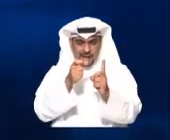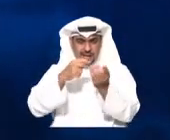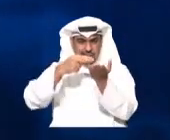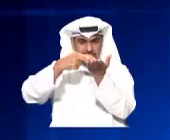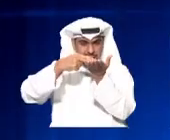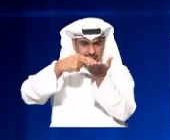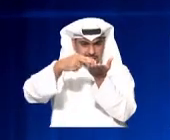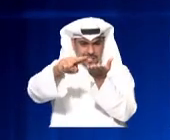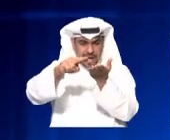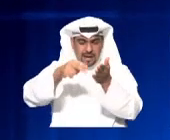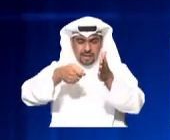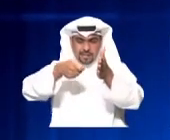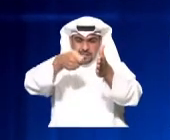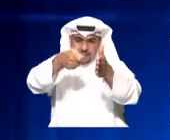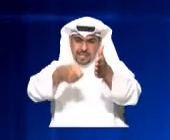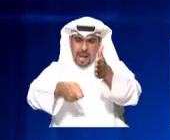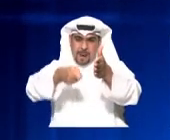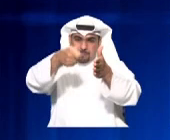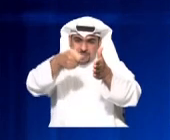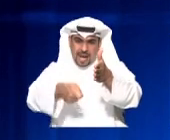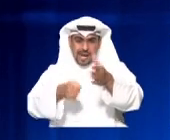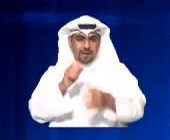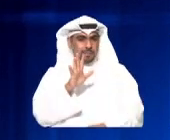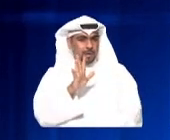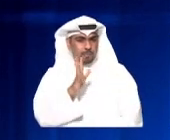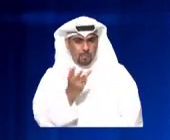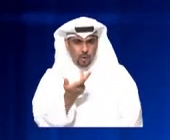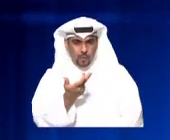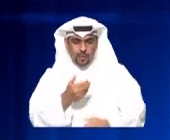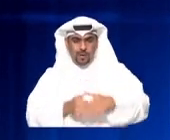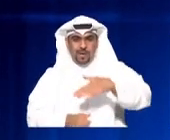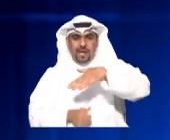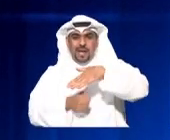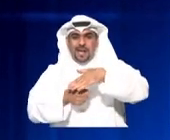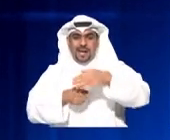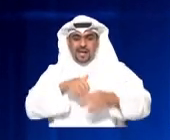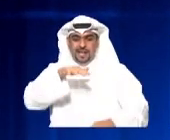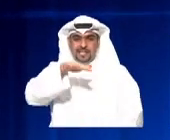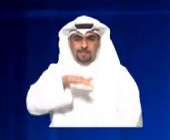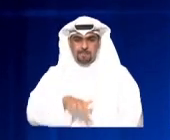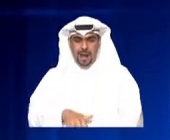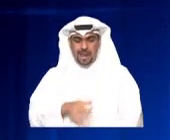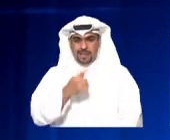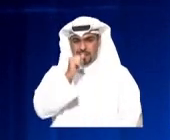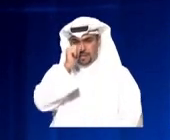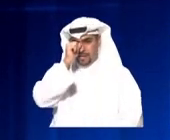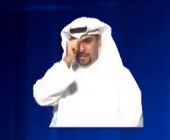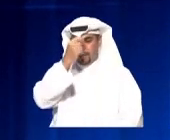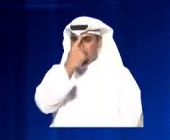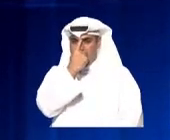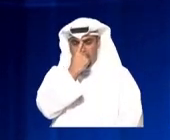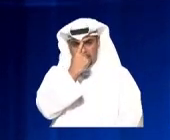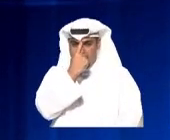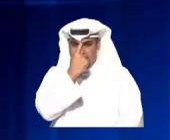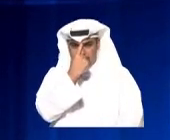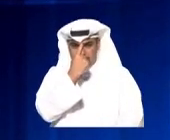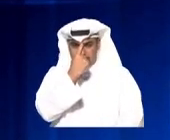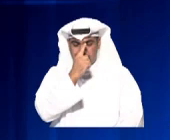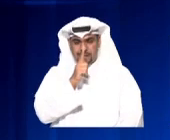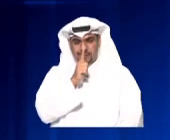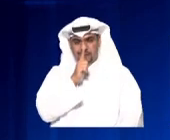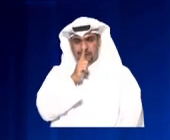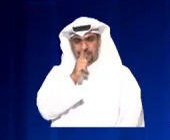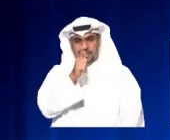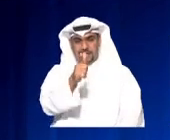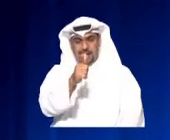الرئيس رام ناث كوفينت رئيس جمهورية الهند الصديقة. عبر فيها السمو حفظه الله عن خالص تعازيه وصادق